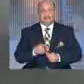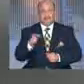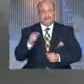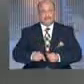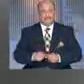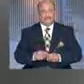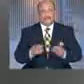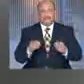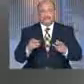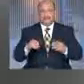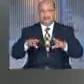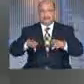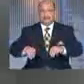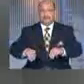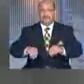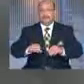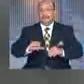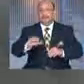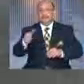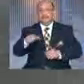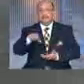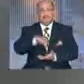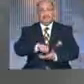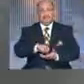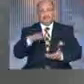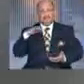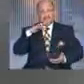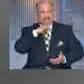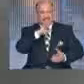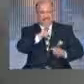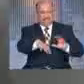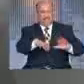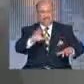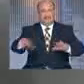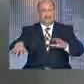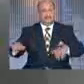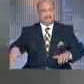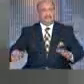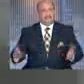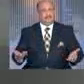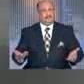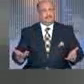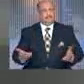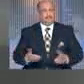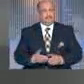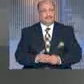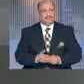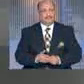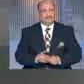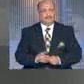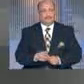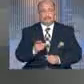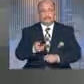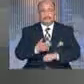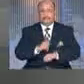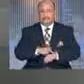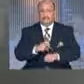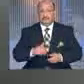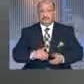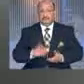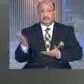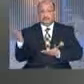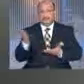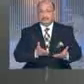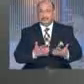تقتضي تضافر كل الجهود من الدولة والمؤسسات الاقتصادية العامة منها والخاصة ومنظمات المجتمع